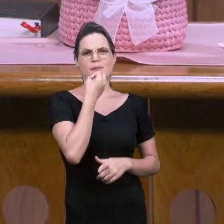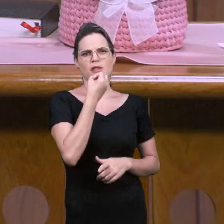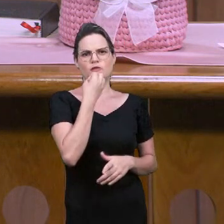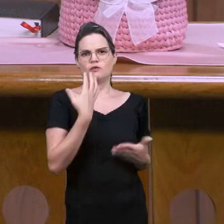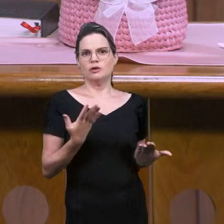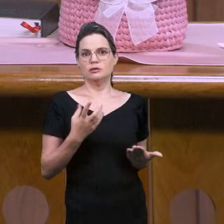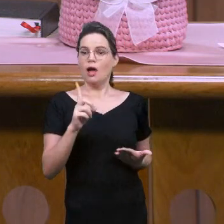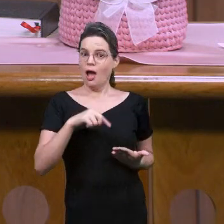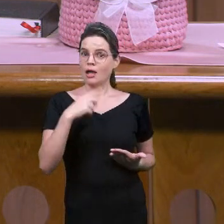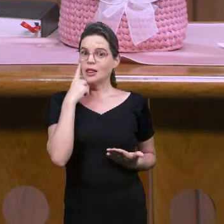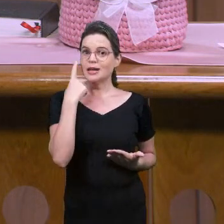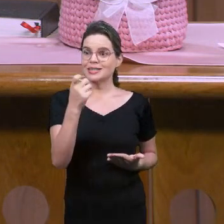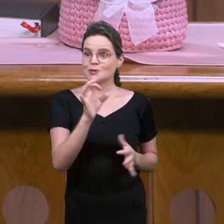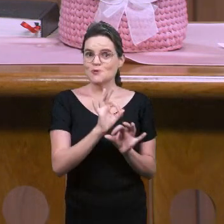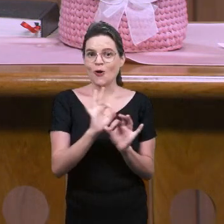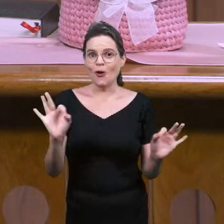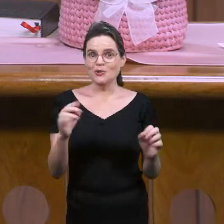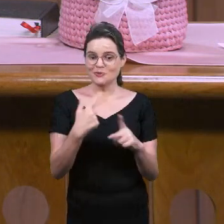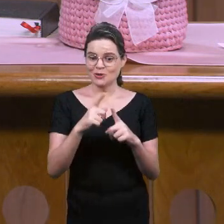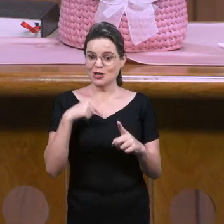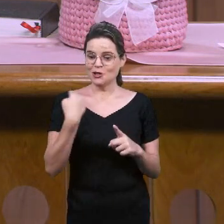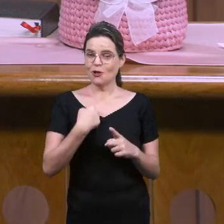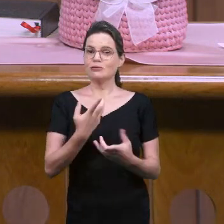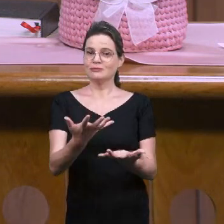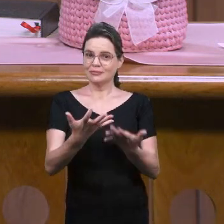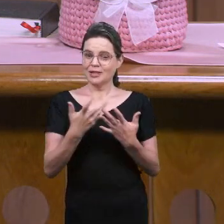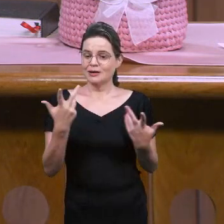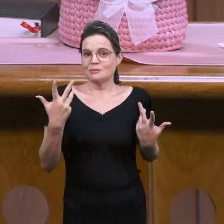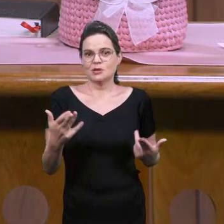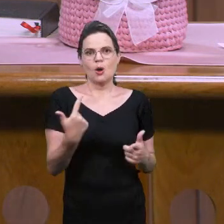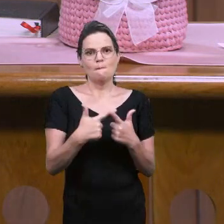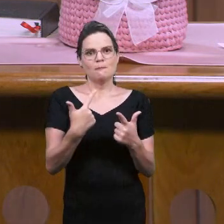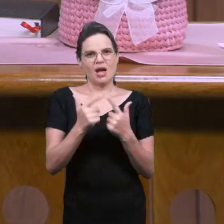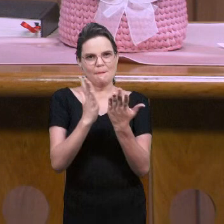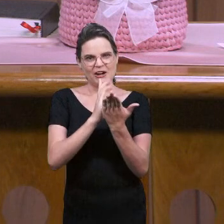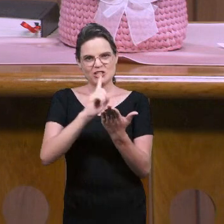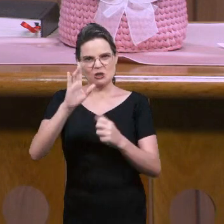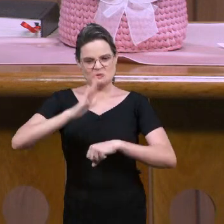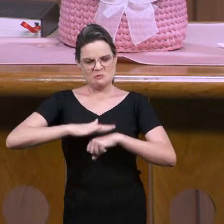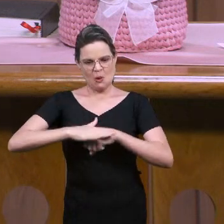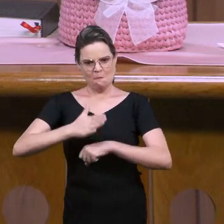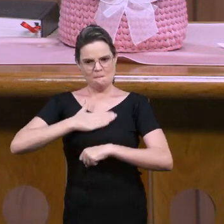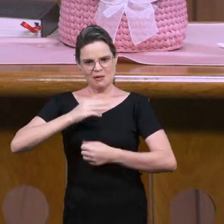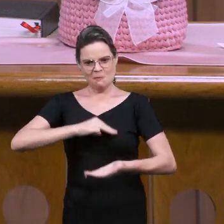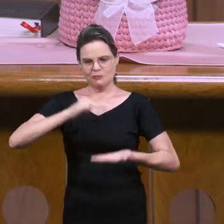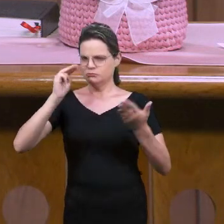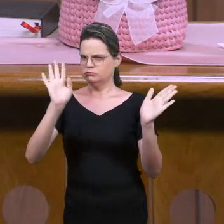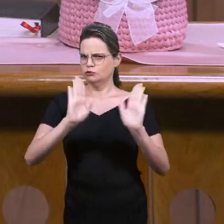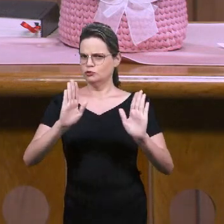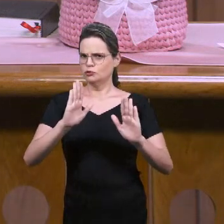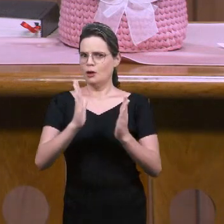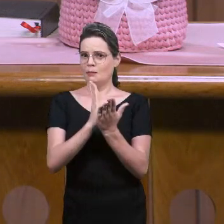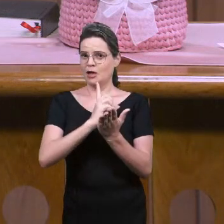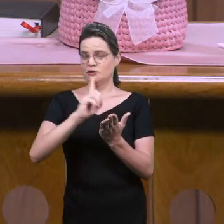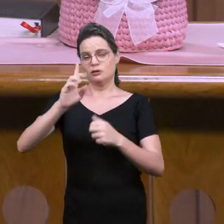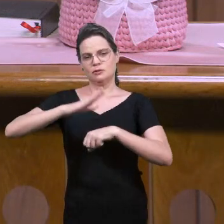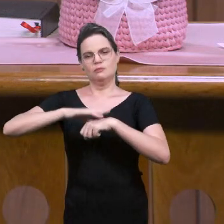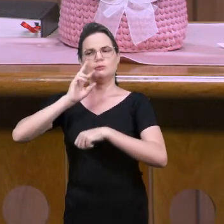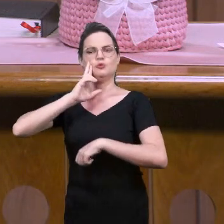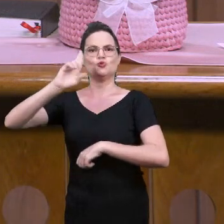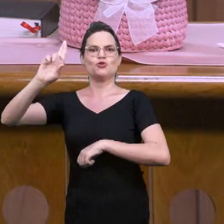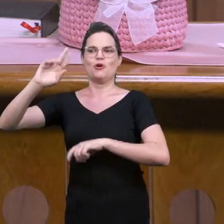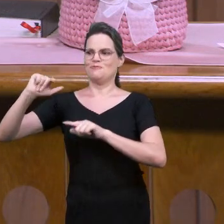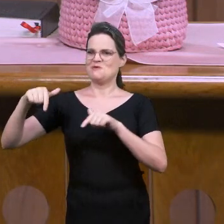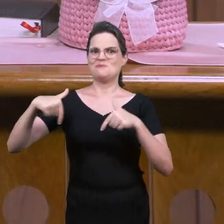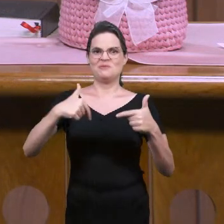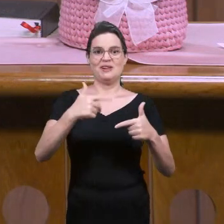nous intéresse. C'est tout ce que nous voulons. C'est pas parce que la parole, ce n'est pas à nous. La parole appartient au Seigneur. Donc, à la mesure